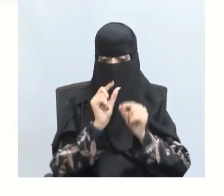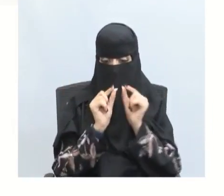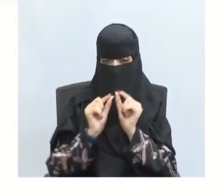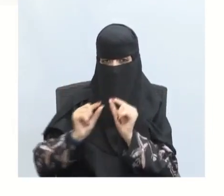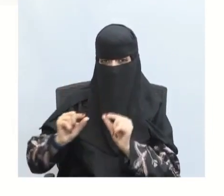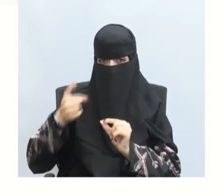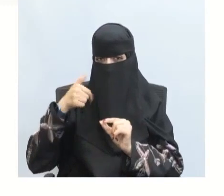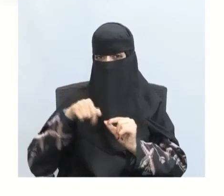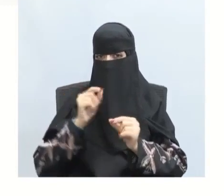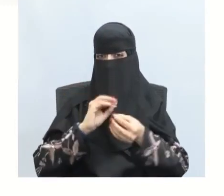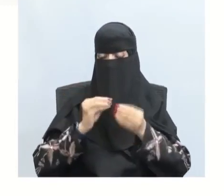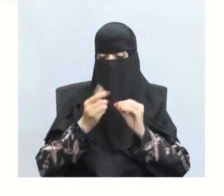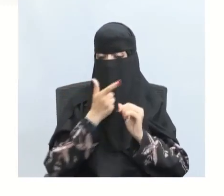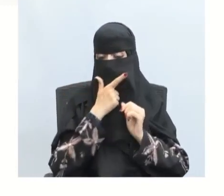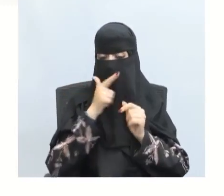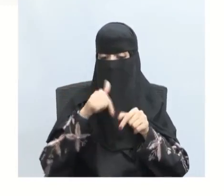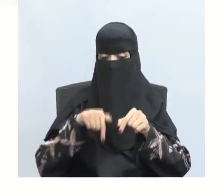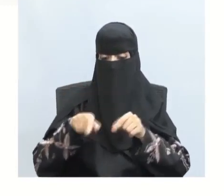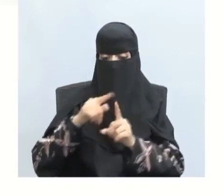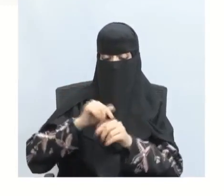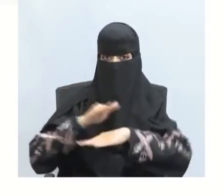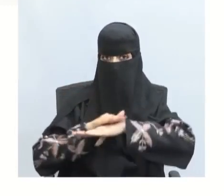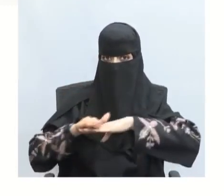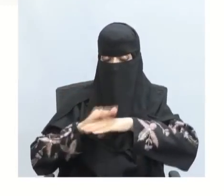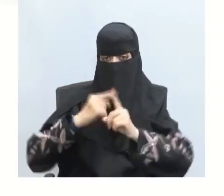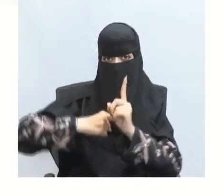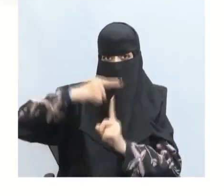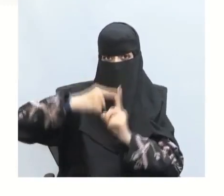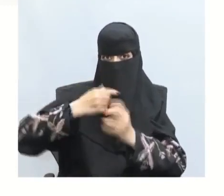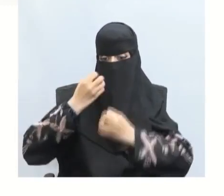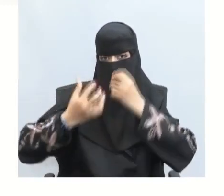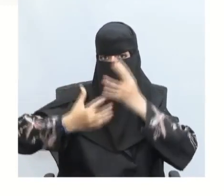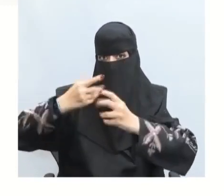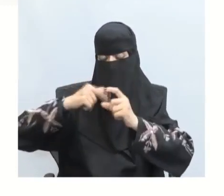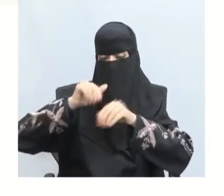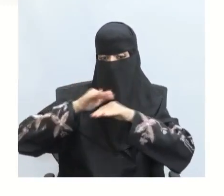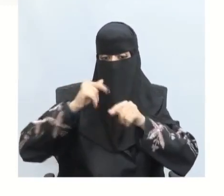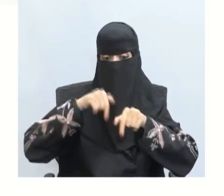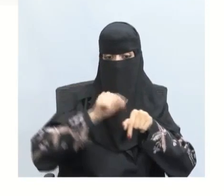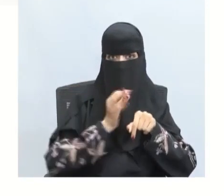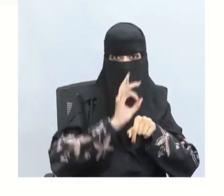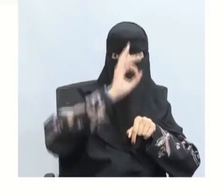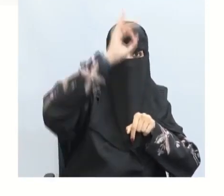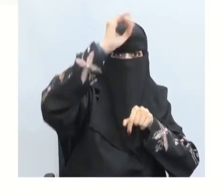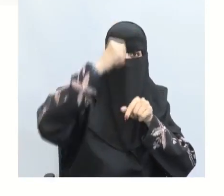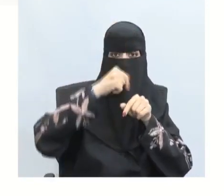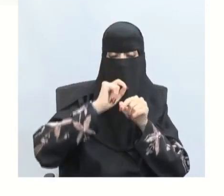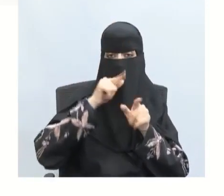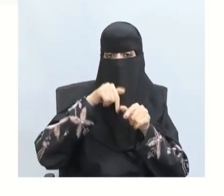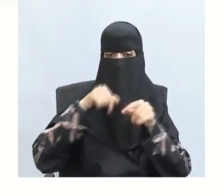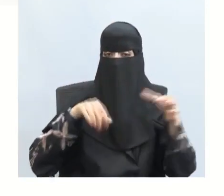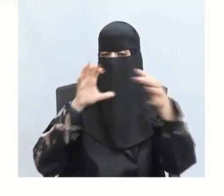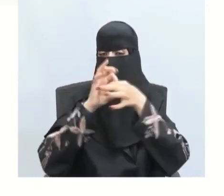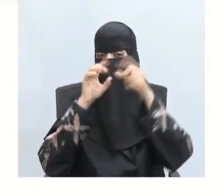ايضا هذه العلاقه درجه حراره السطح وما بين اللمعان ما العلاقه عزيزي الطالب عزيزتي